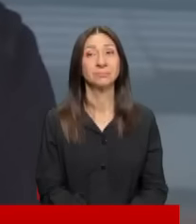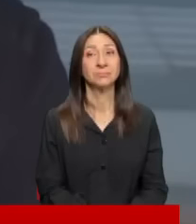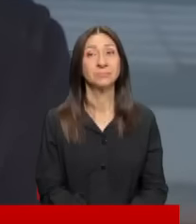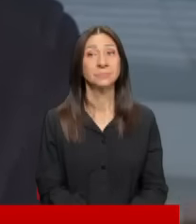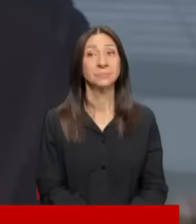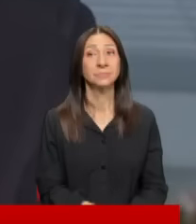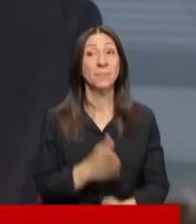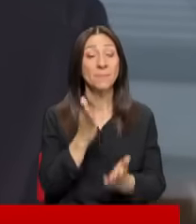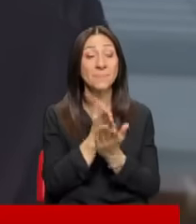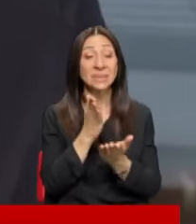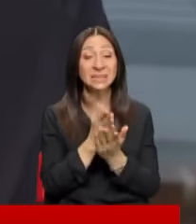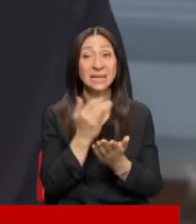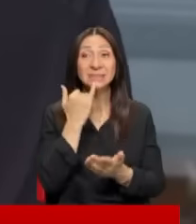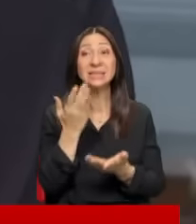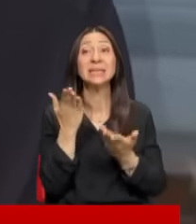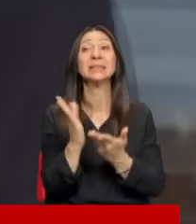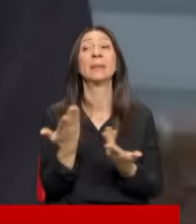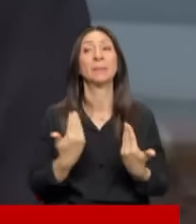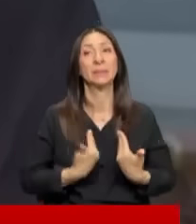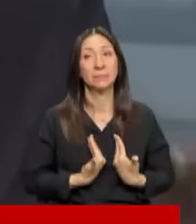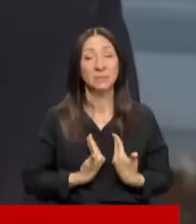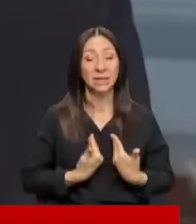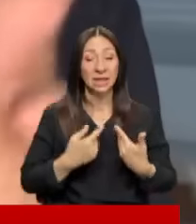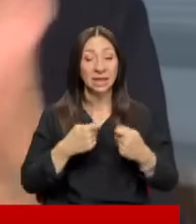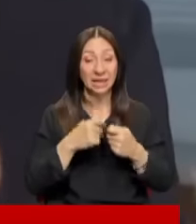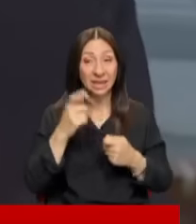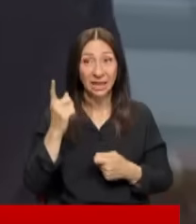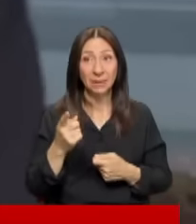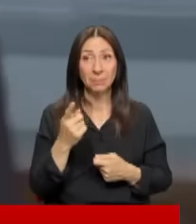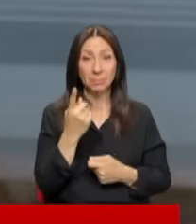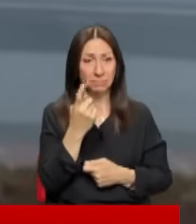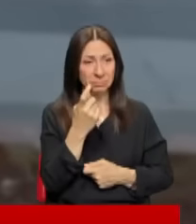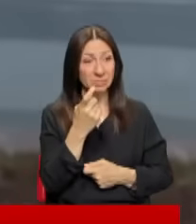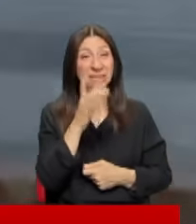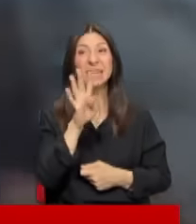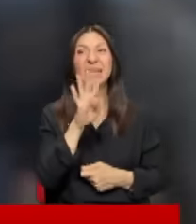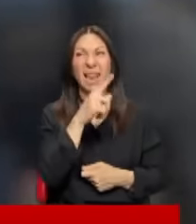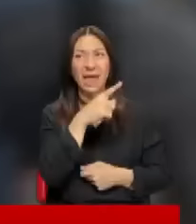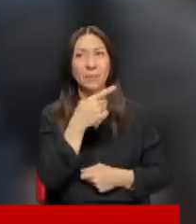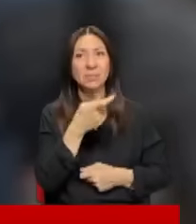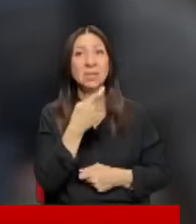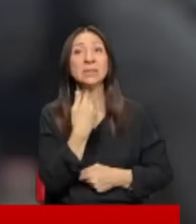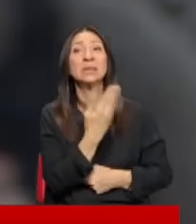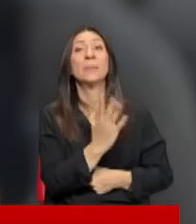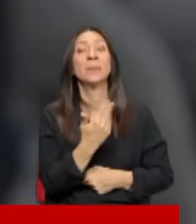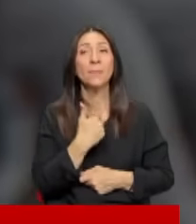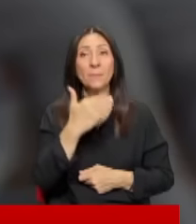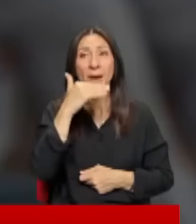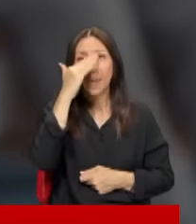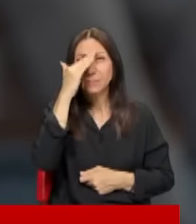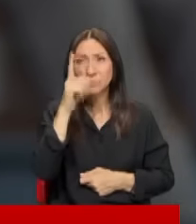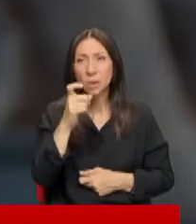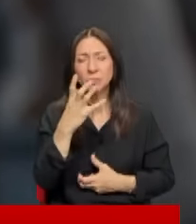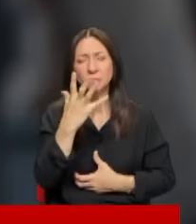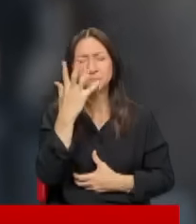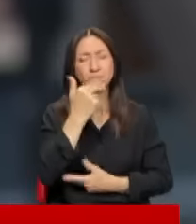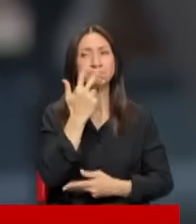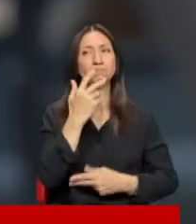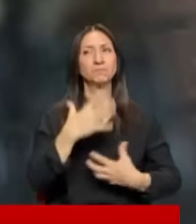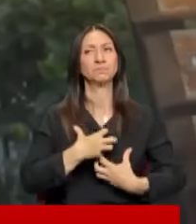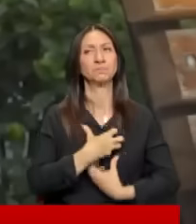Mezar ziyaretine bile gidemedim ya. Kırıkkaleliyim işte. Bir saatlik yol gidemedim. Bayram sorusuyla gözleri doldu,